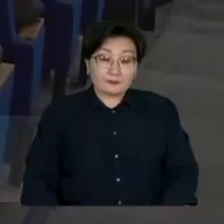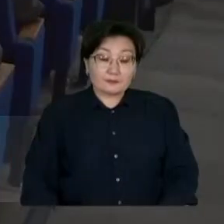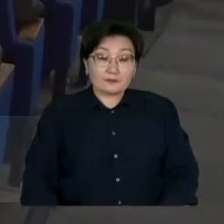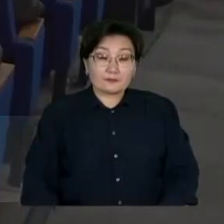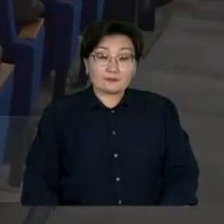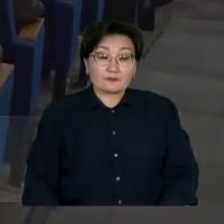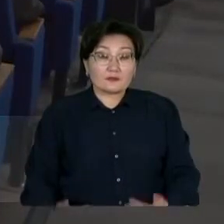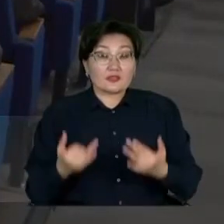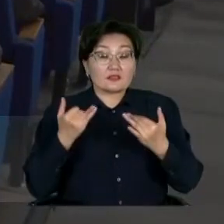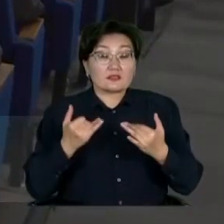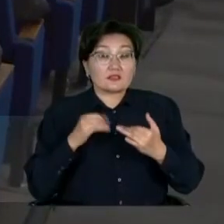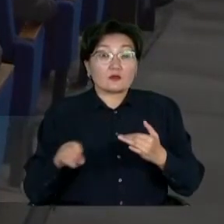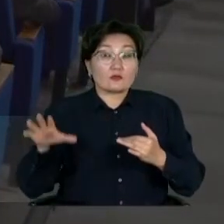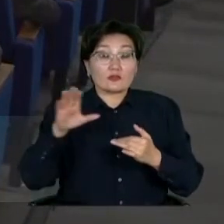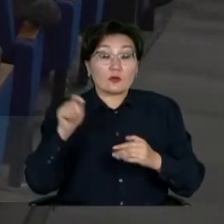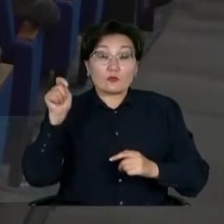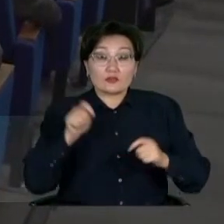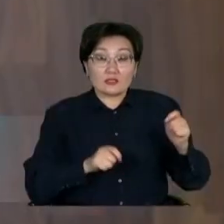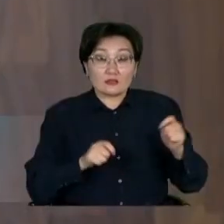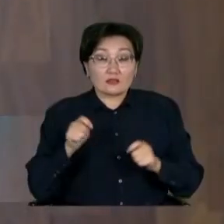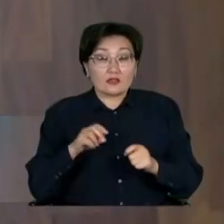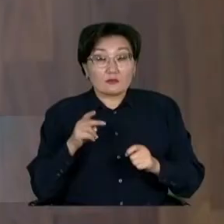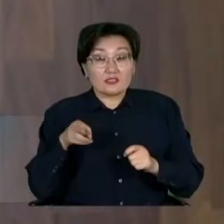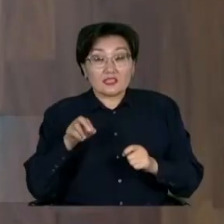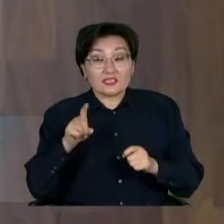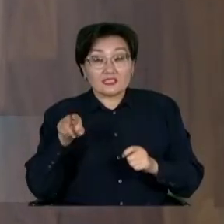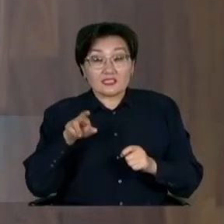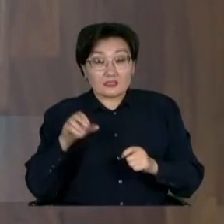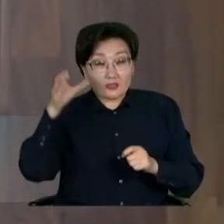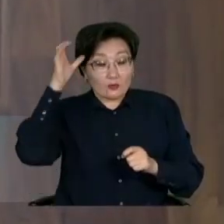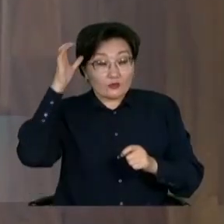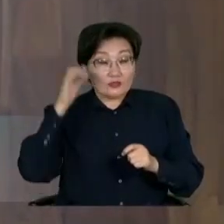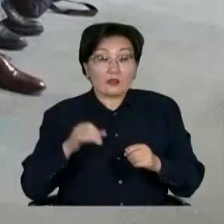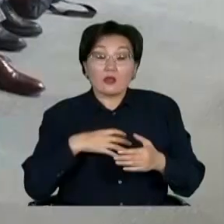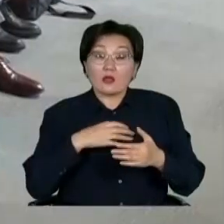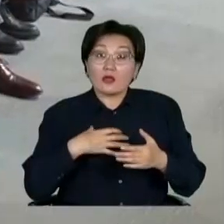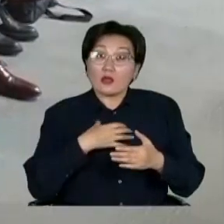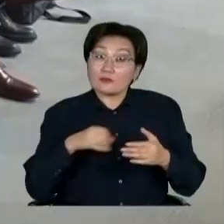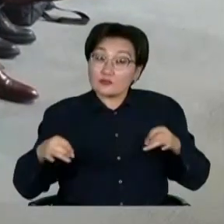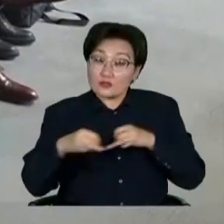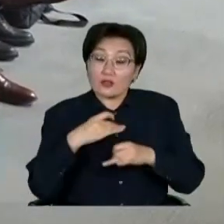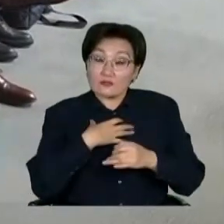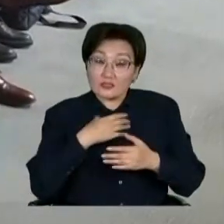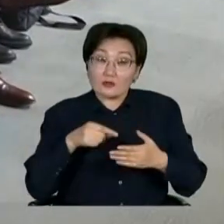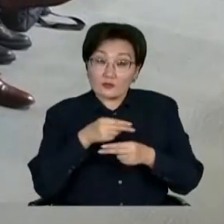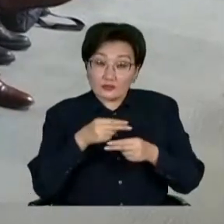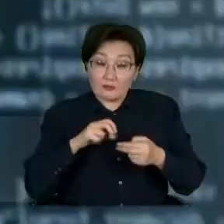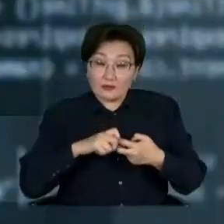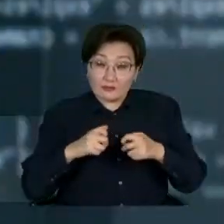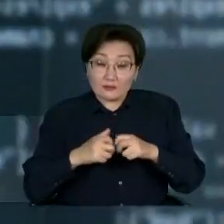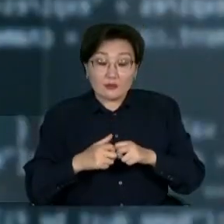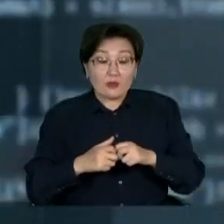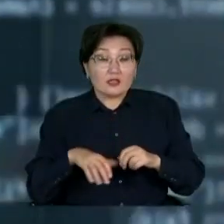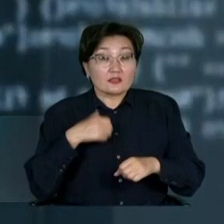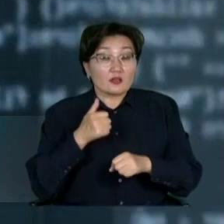акжар сегодня на евразийском форуме коммерциализации науки обсуждались важные проблемы с которыми сталкиваются казахстанские учёные